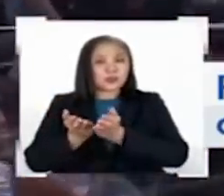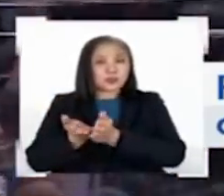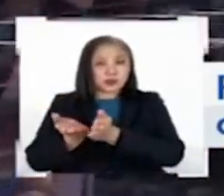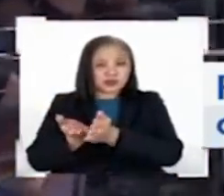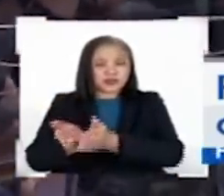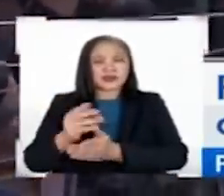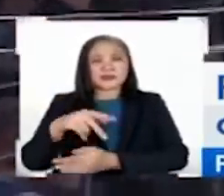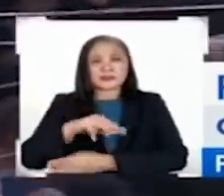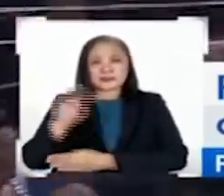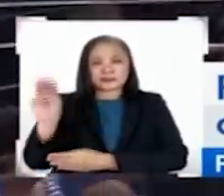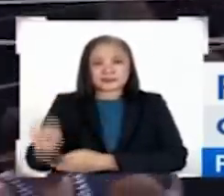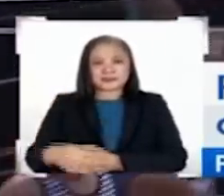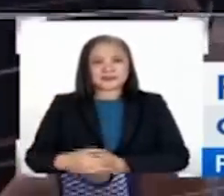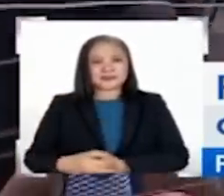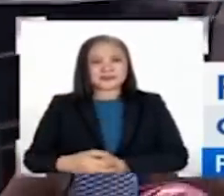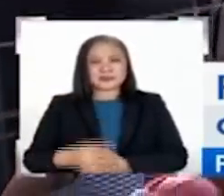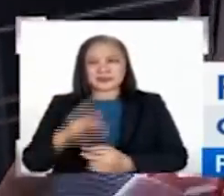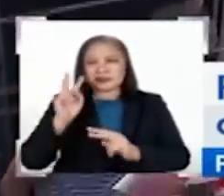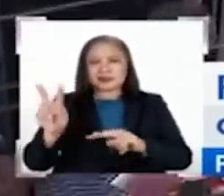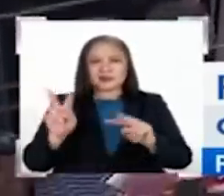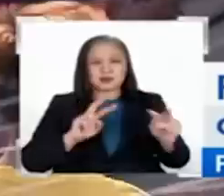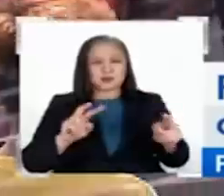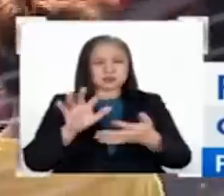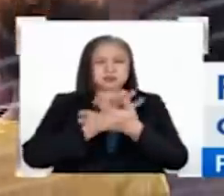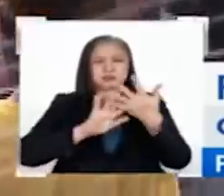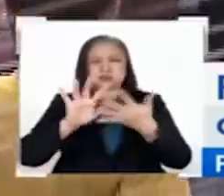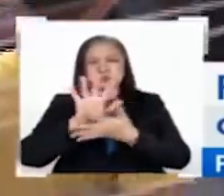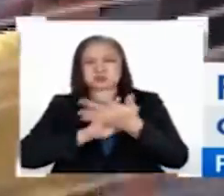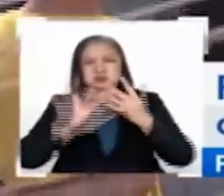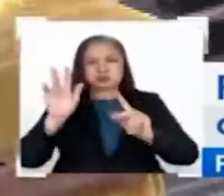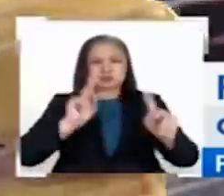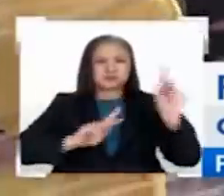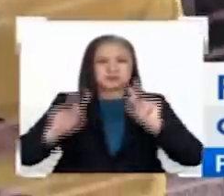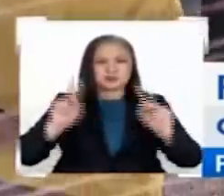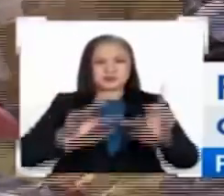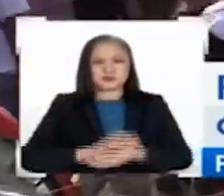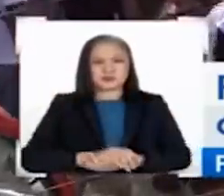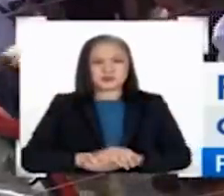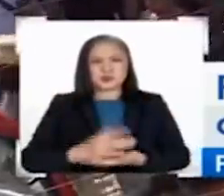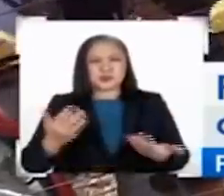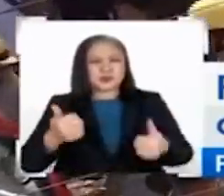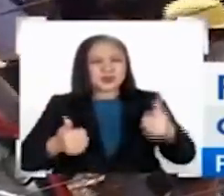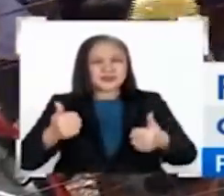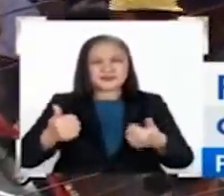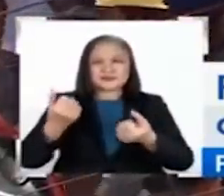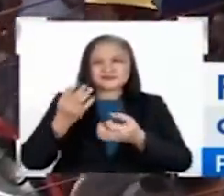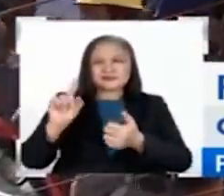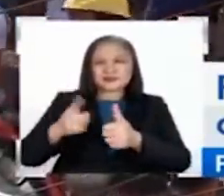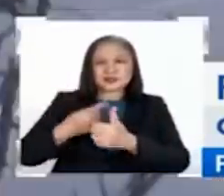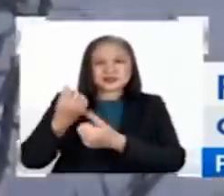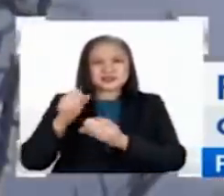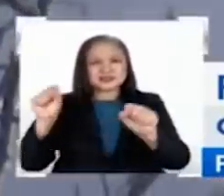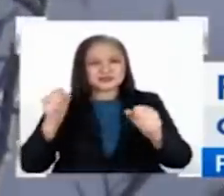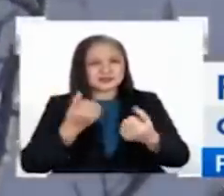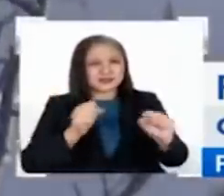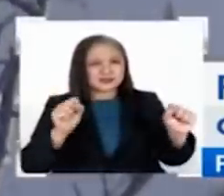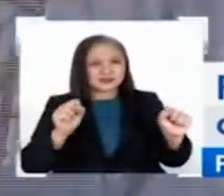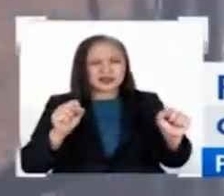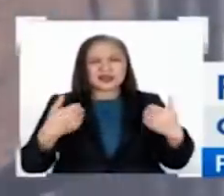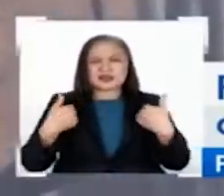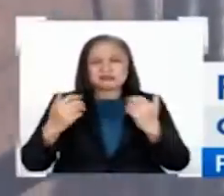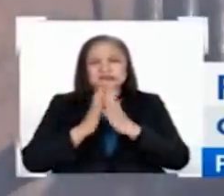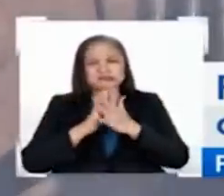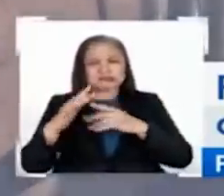Saan man tumingin, gulong-gulo ang mga residente kung ano ang uunahing isalba. Di maiwasan ang sakitan. Pero may